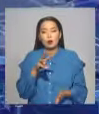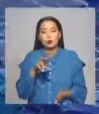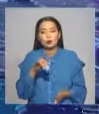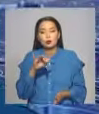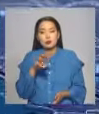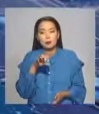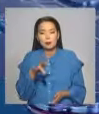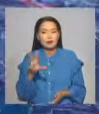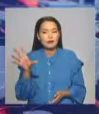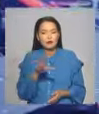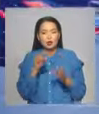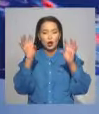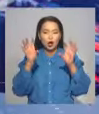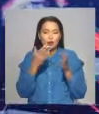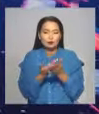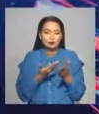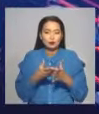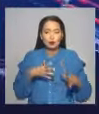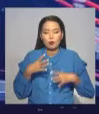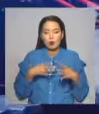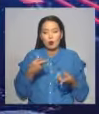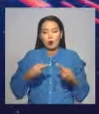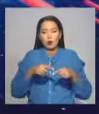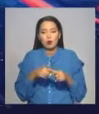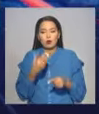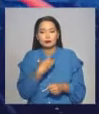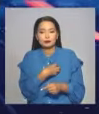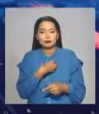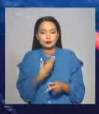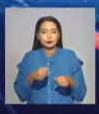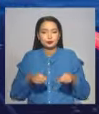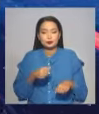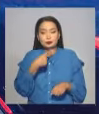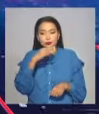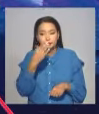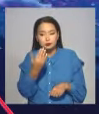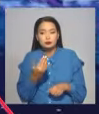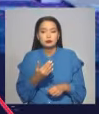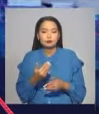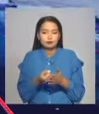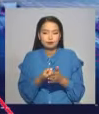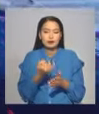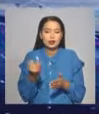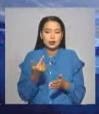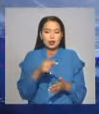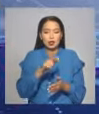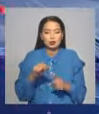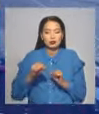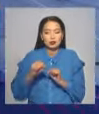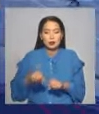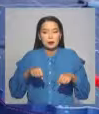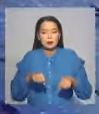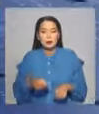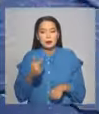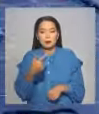задача уполномоченных – настойчиво продвигать интересы граждан и защищать их права. Национальная система защиты прав ребенка должна эффективно обеспечивать устранение рисков